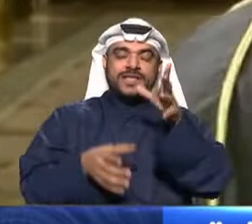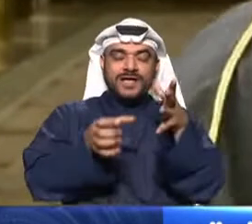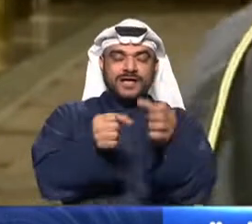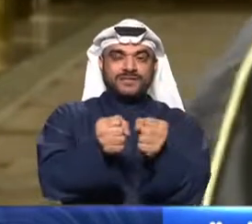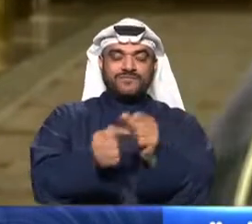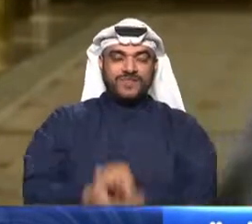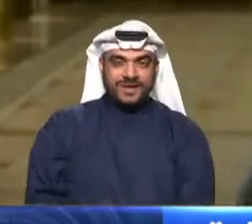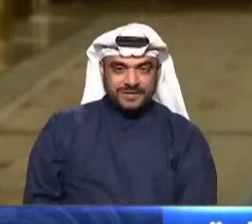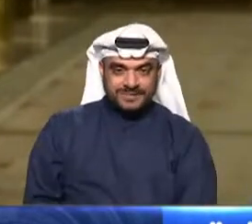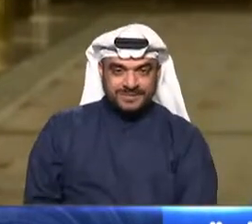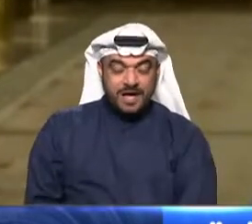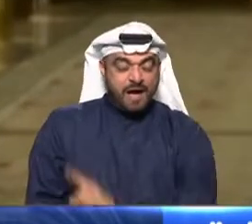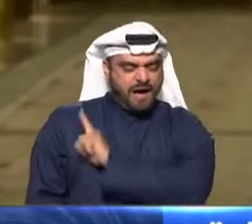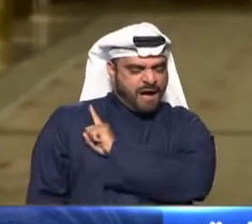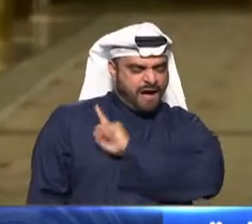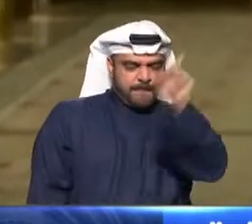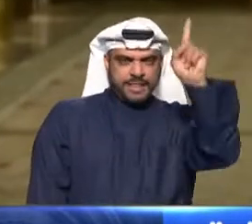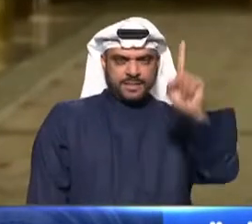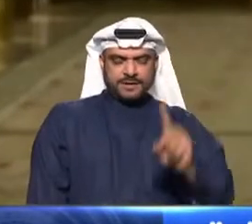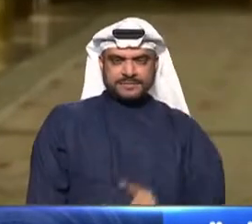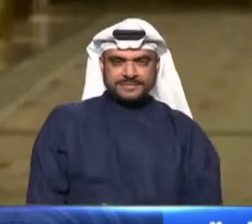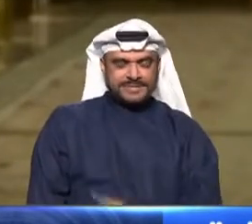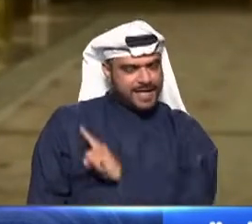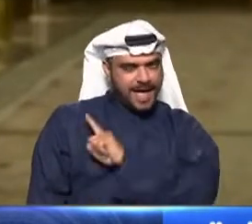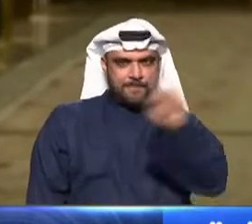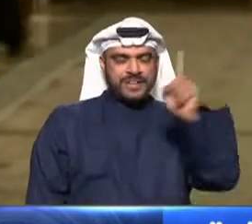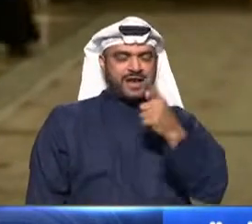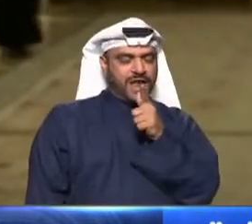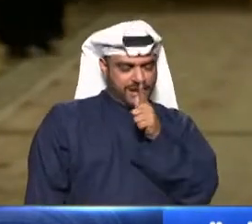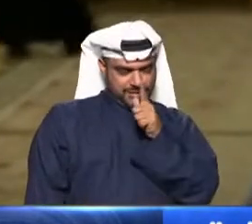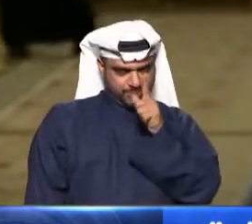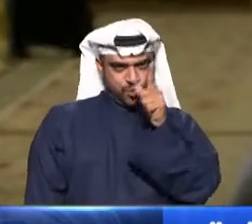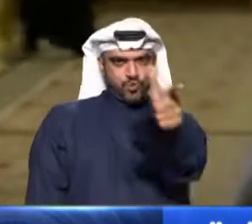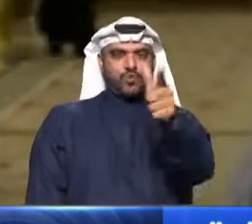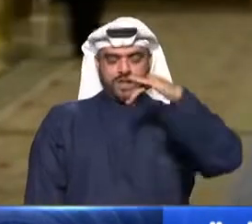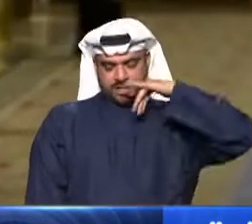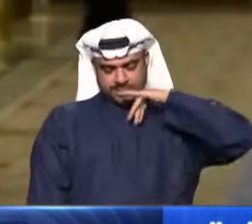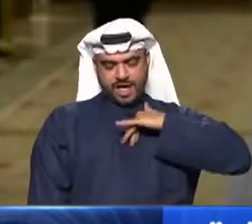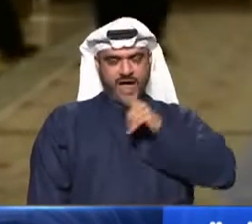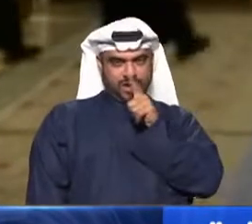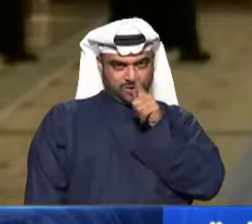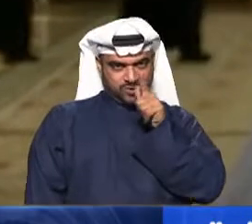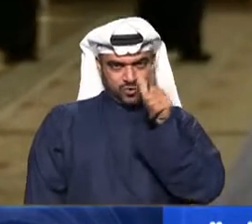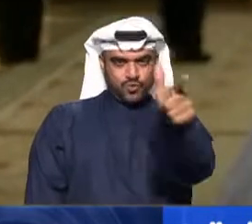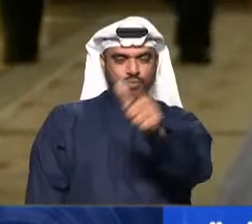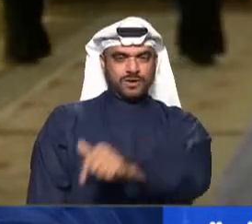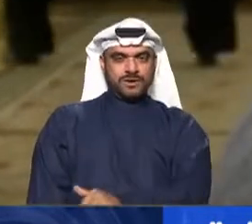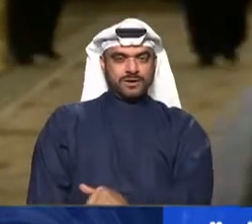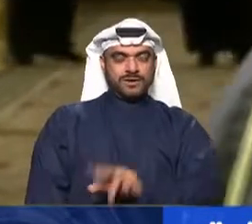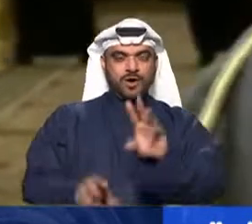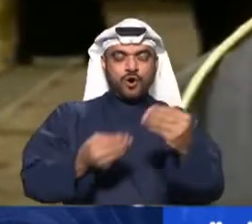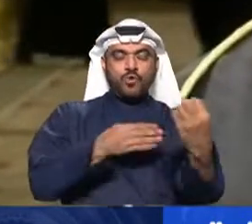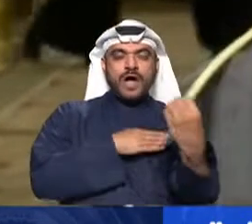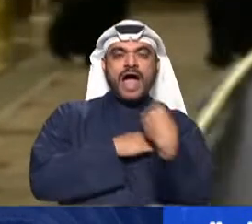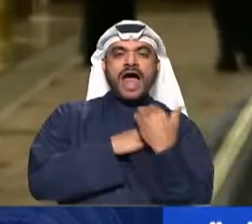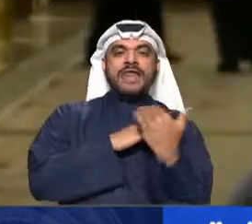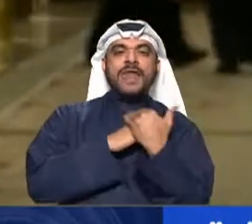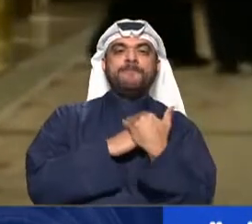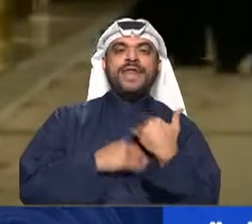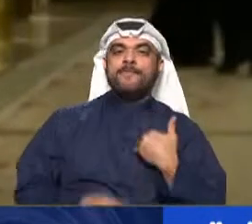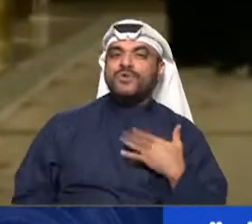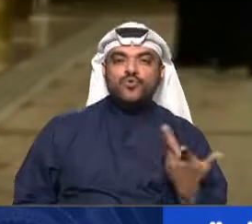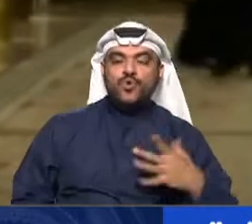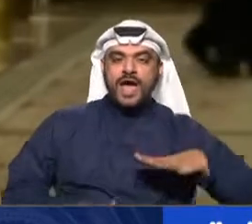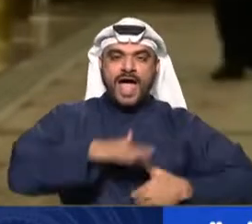لا يمكن إلا أن نعبر عن جوهر هذه المدرسة. لذلك كان هذا